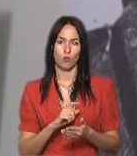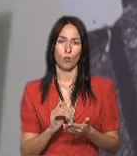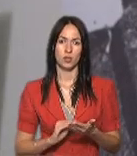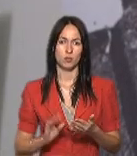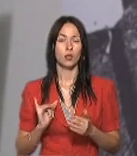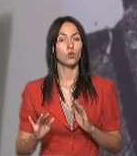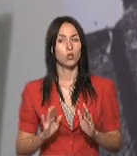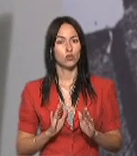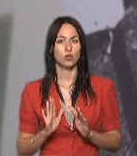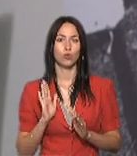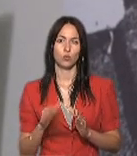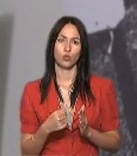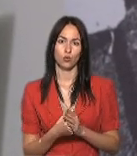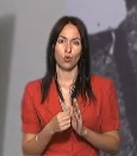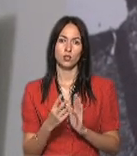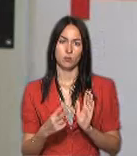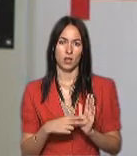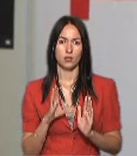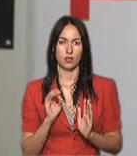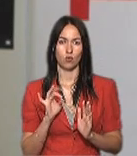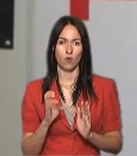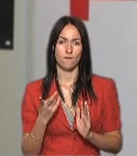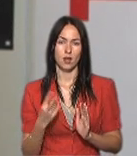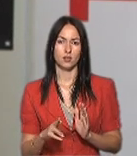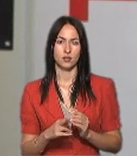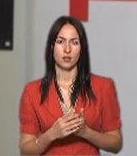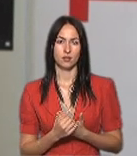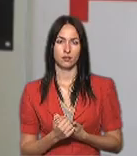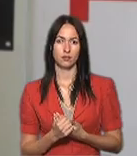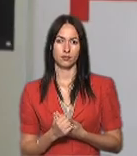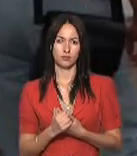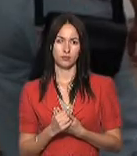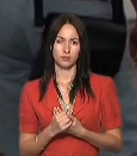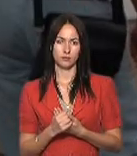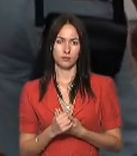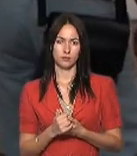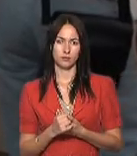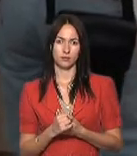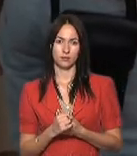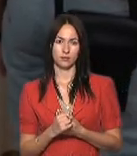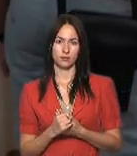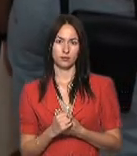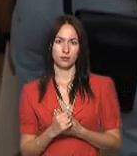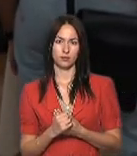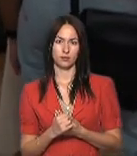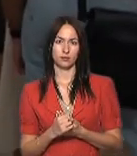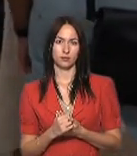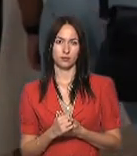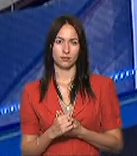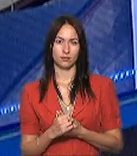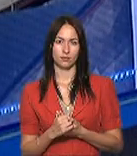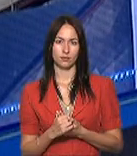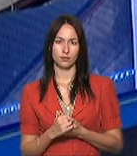та режисерові, триватимуть до 17 вересня. Анастасія Посохова, Юлія Бондарева. Новини на Суспільному. Харків.